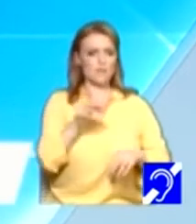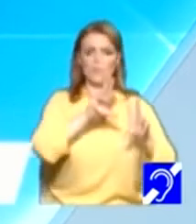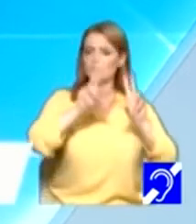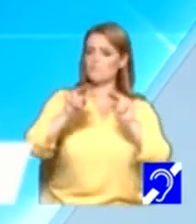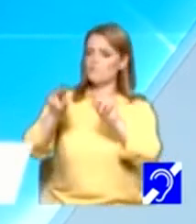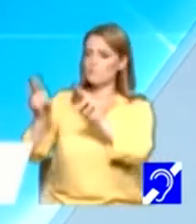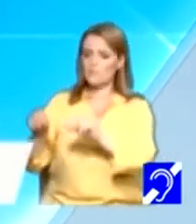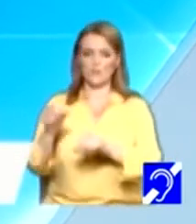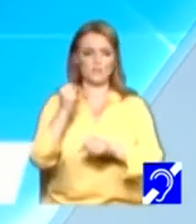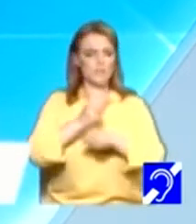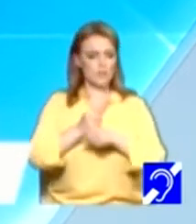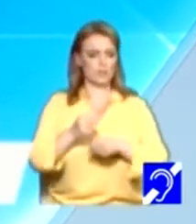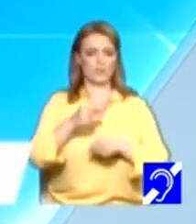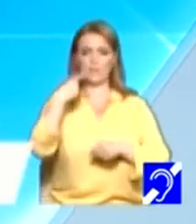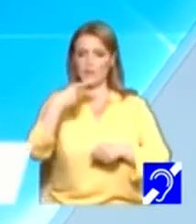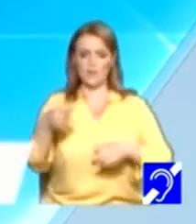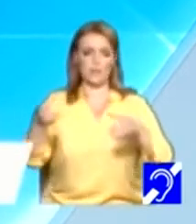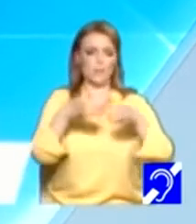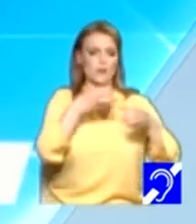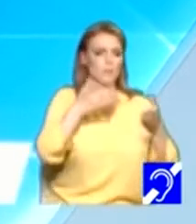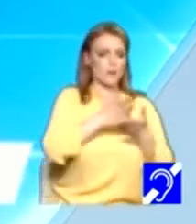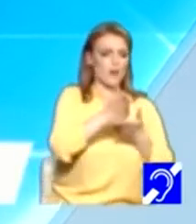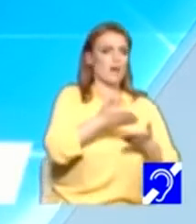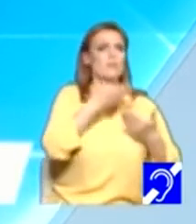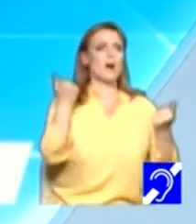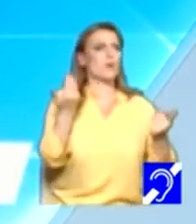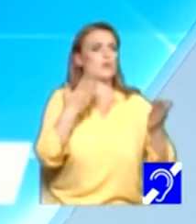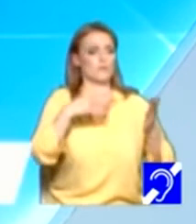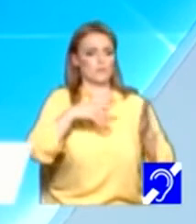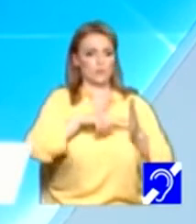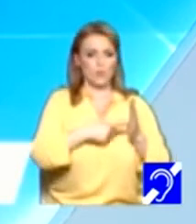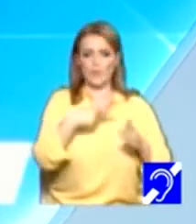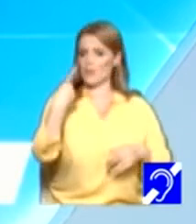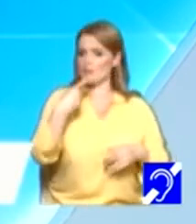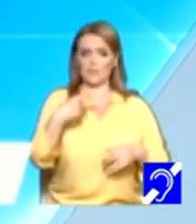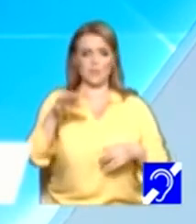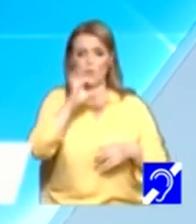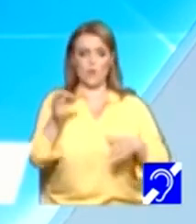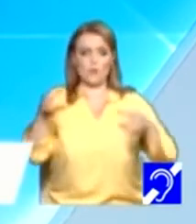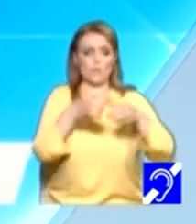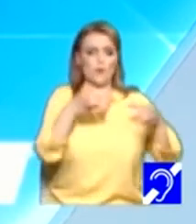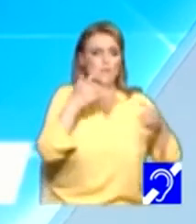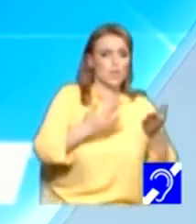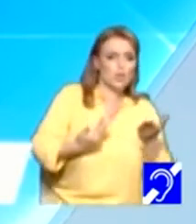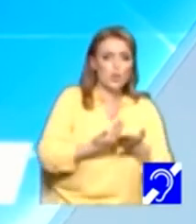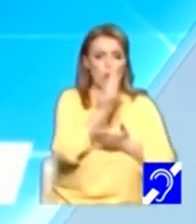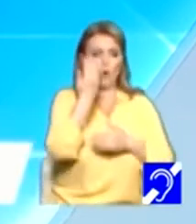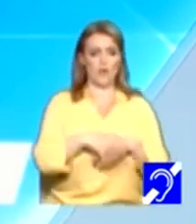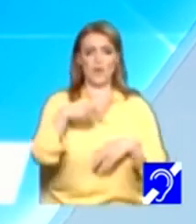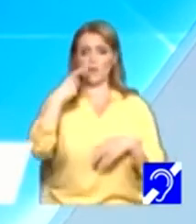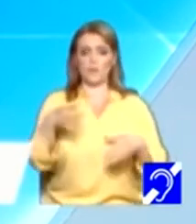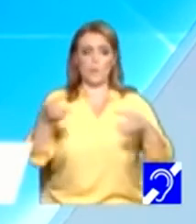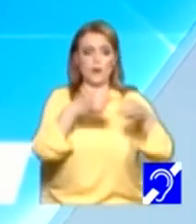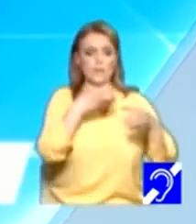fac majoritatea partidelor nu au la bază nimic absolut. Eu nu vorbesc de partidele noi. Eu vorbesc anume de partidele care au fost 30 de ani